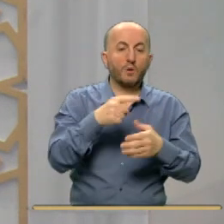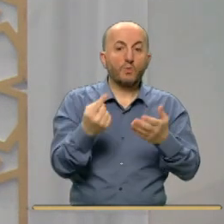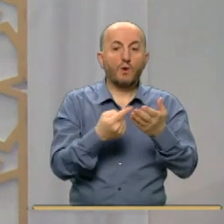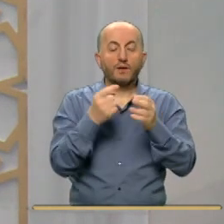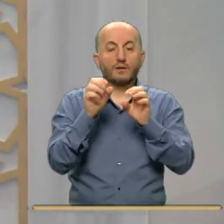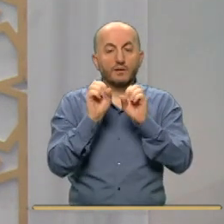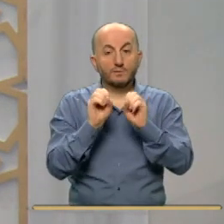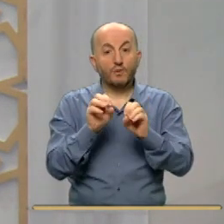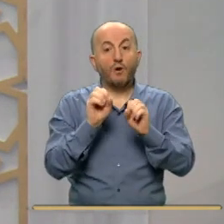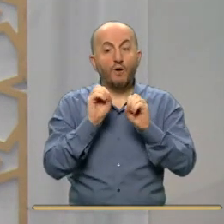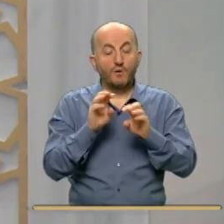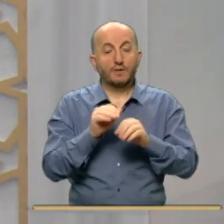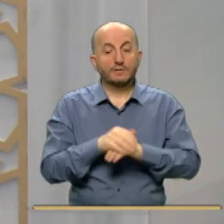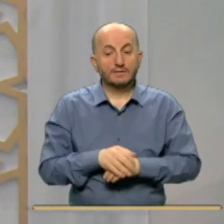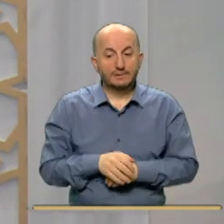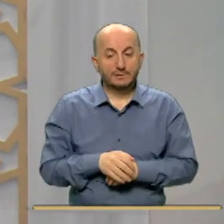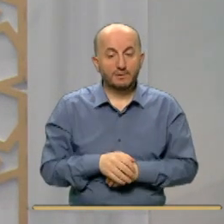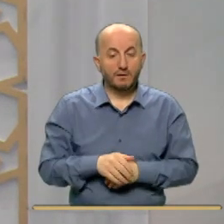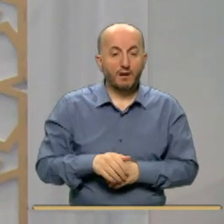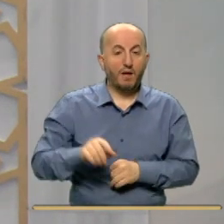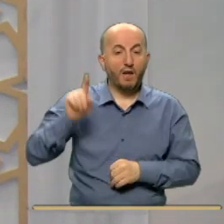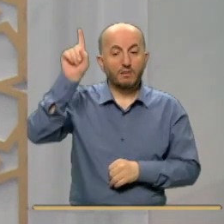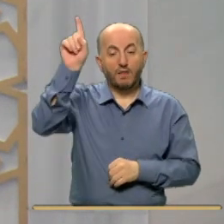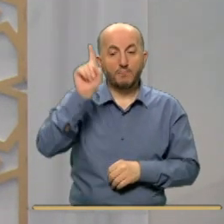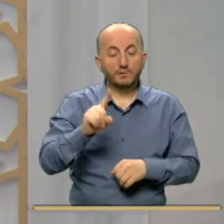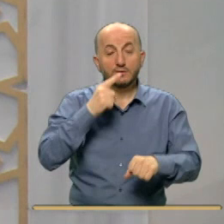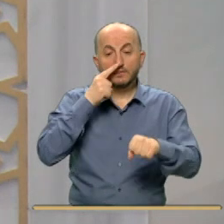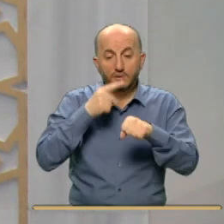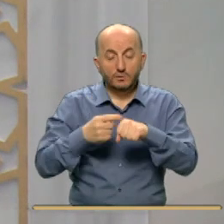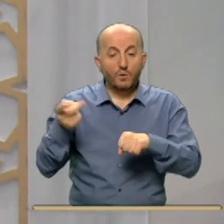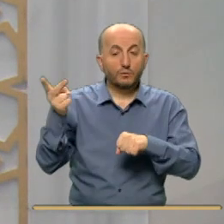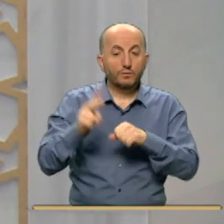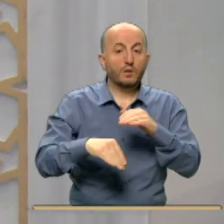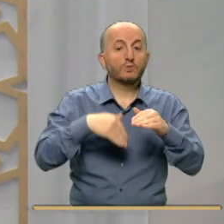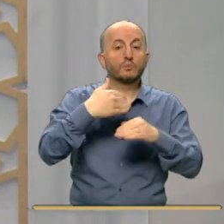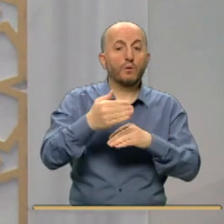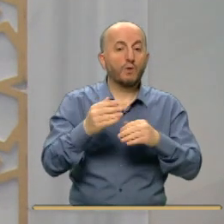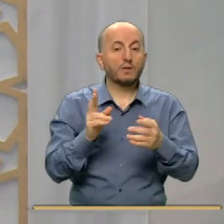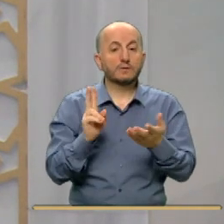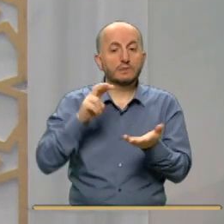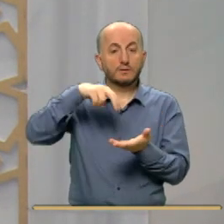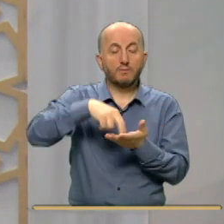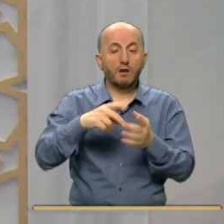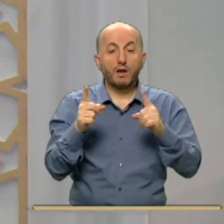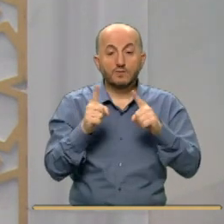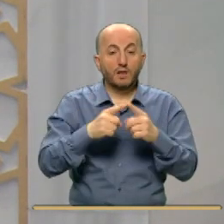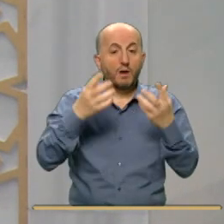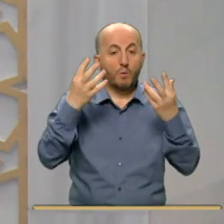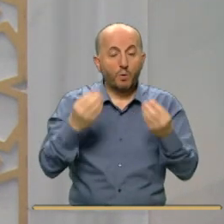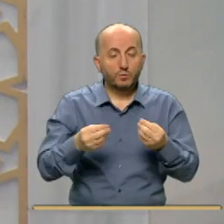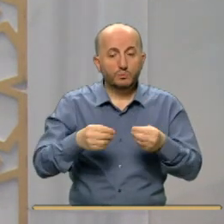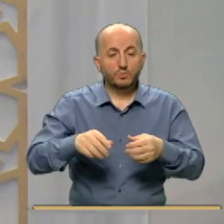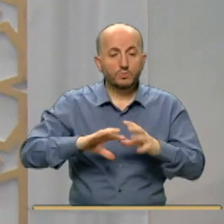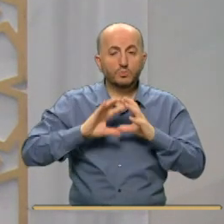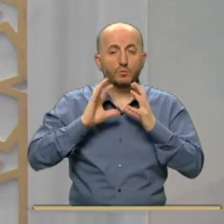için Furkan'dır. Tevhidi, bir olan Allah inancını, öldükten sonra dirilmeyi hesap olduğunu, dünyada sorumsuz